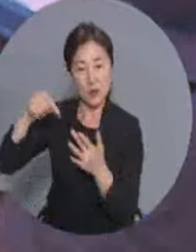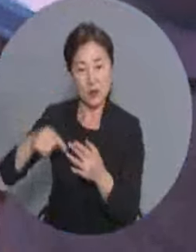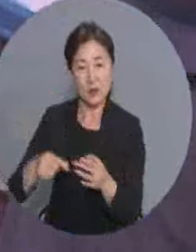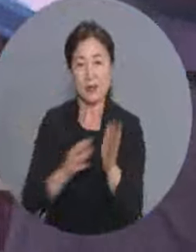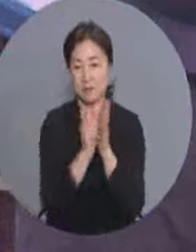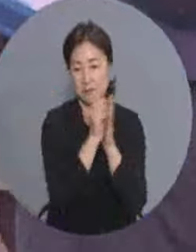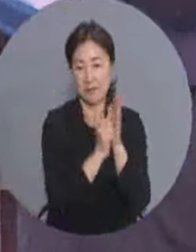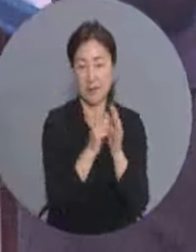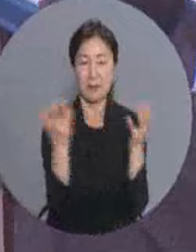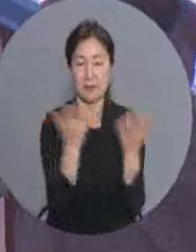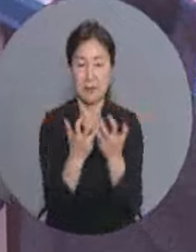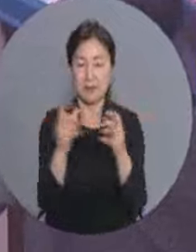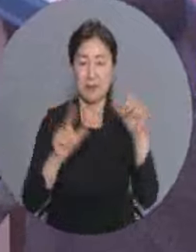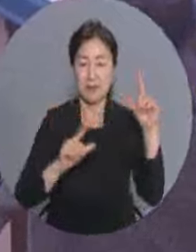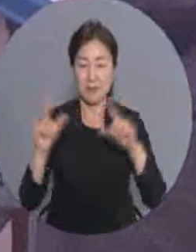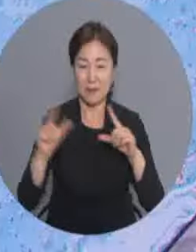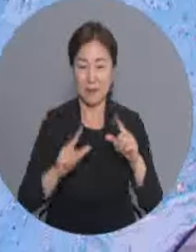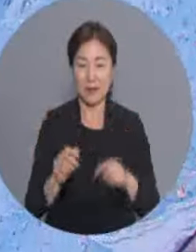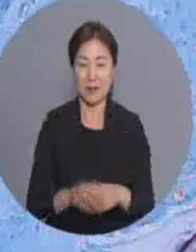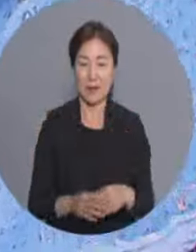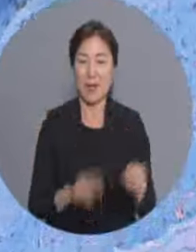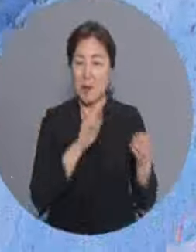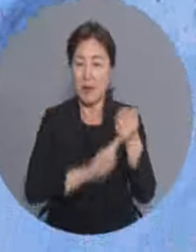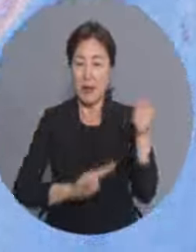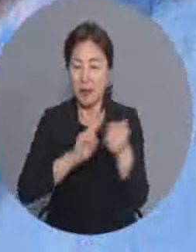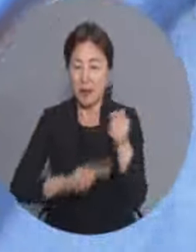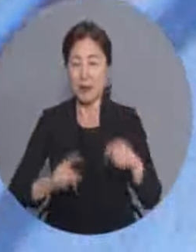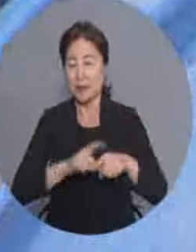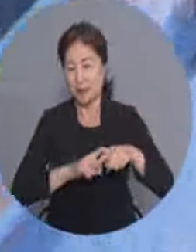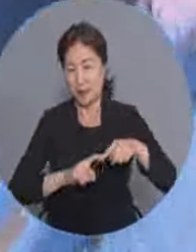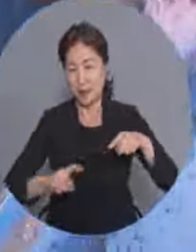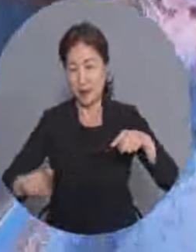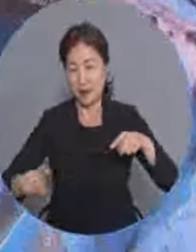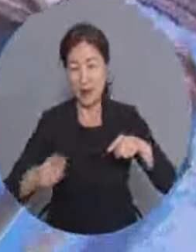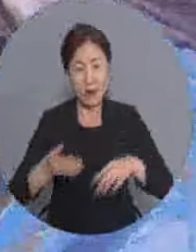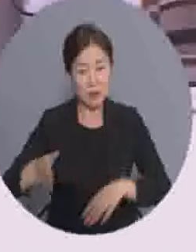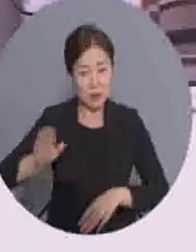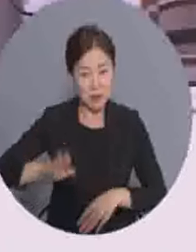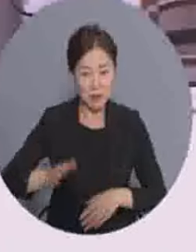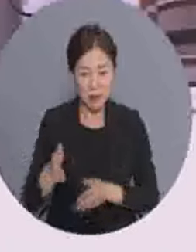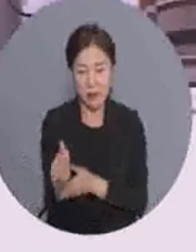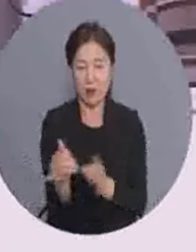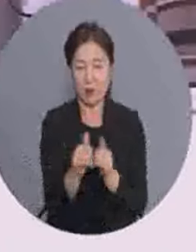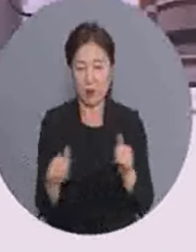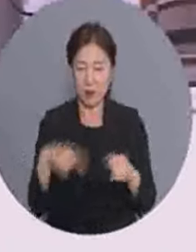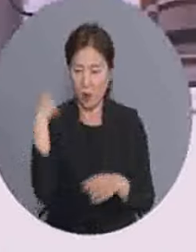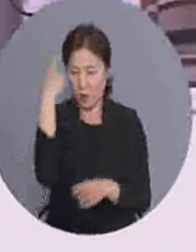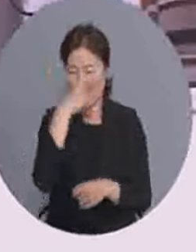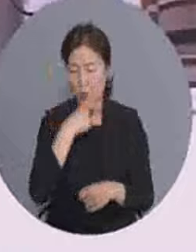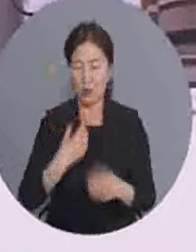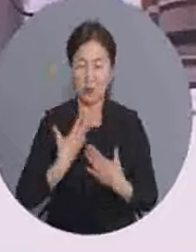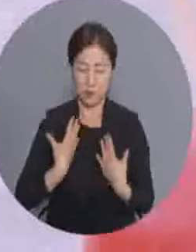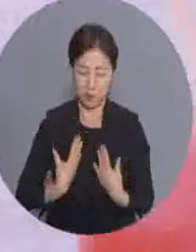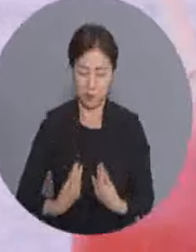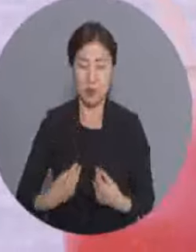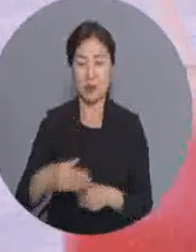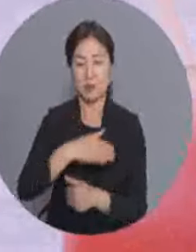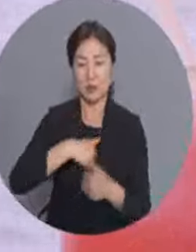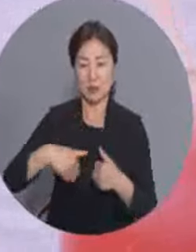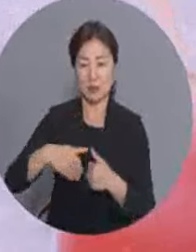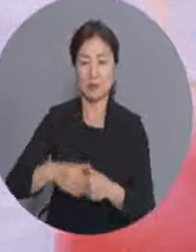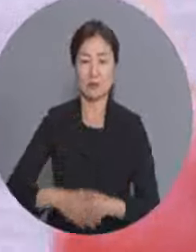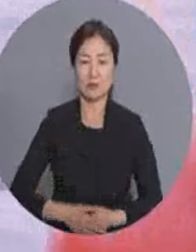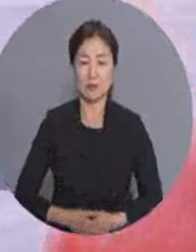중매인들로 가득합니다. 날개 돋친 듯 팔리는 갯장어. 그런데 어민들의 표정엔 실망감이 역력합니다.